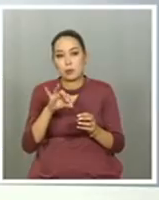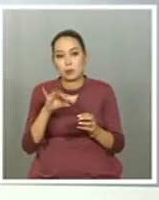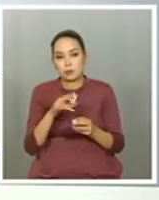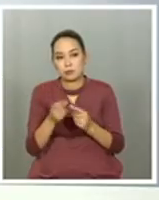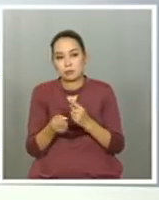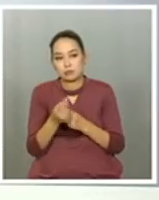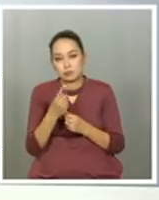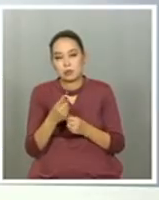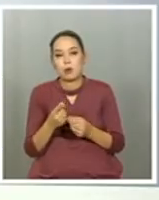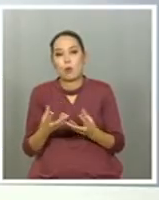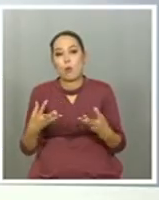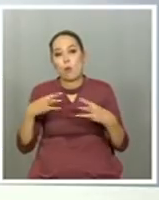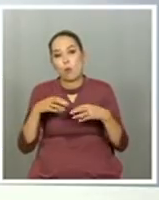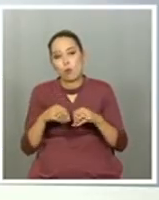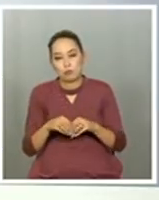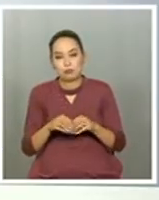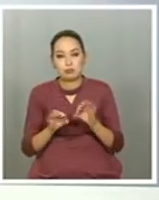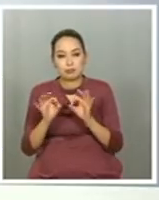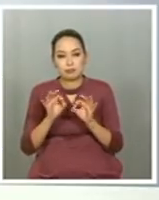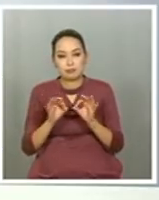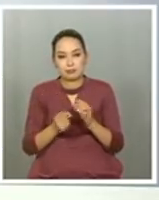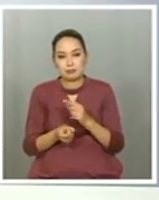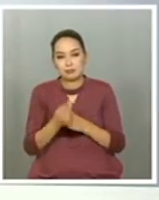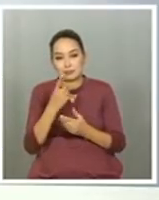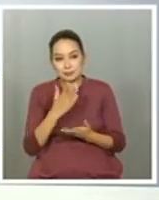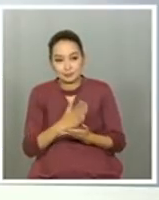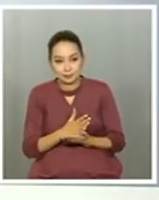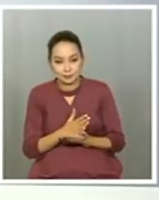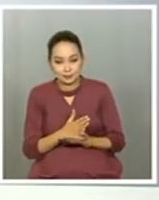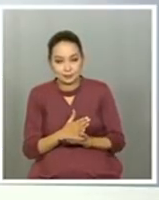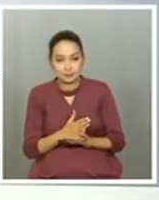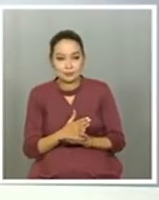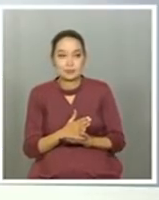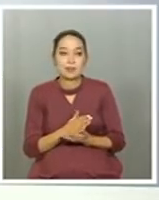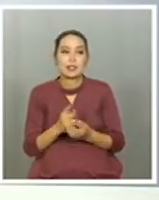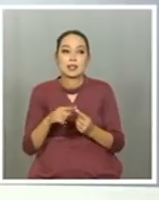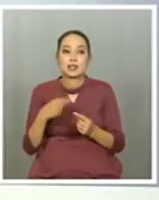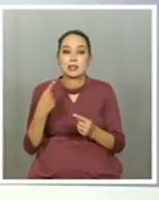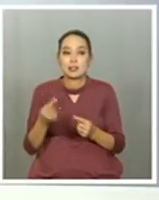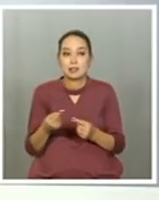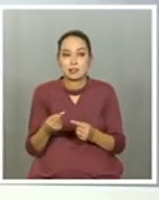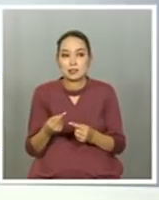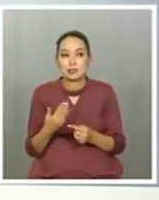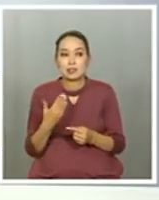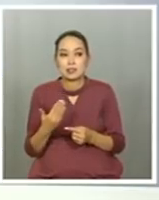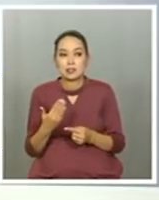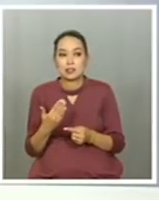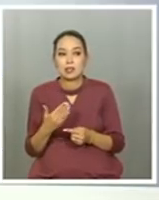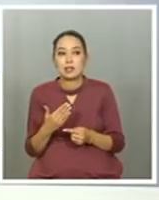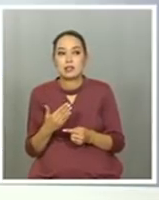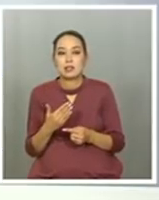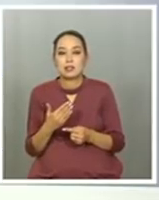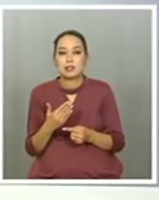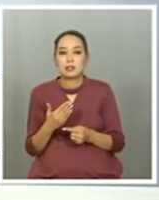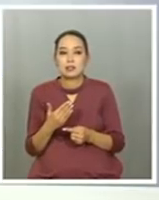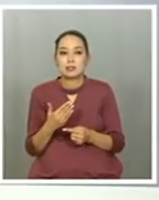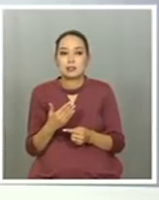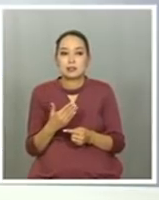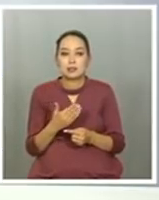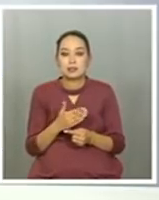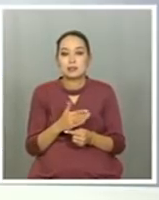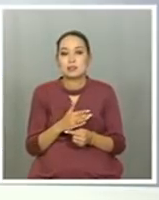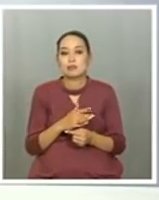орталық жасушаға айналады. Келесі сперматогенез, яғни аталық